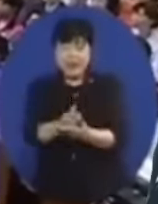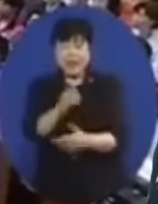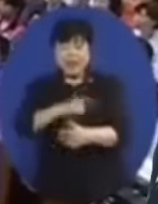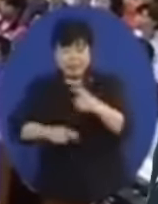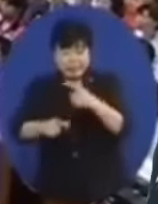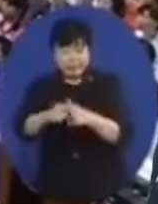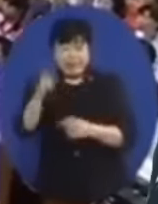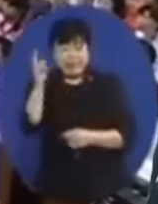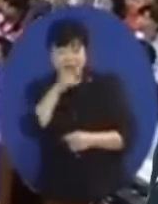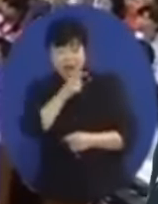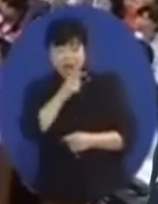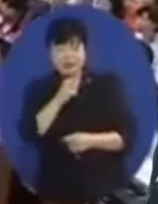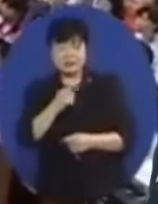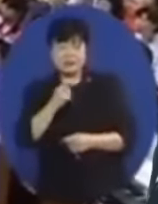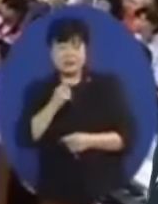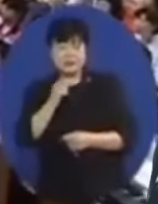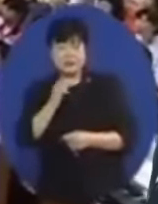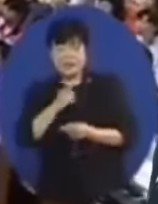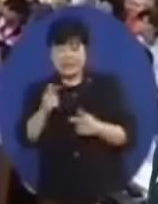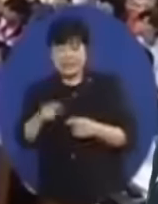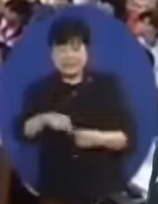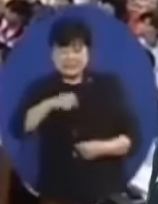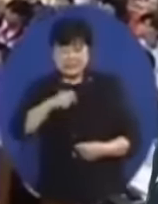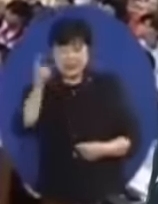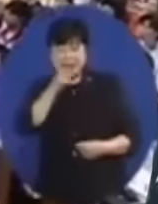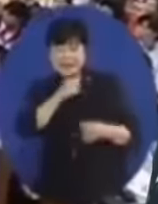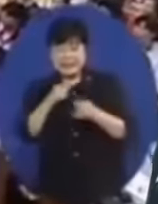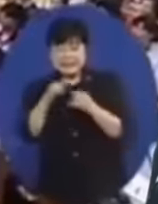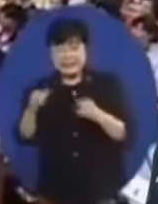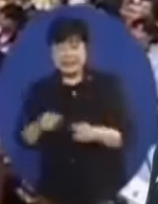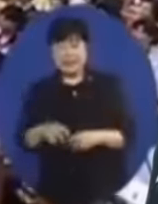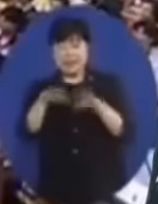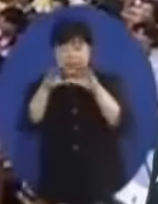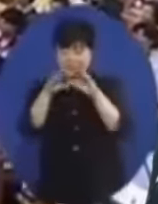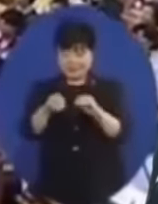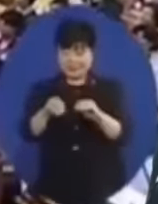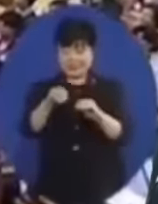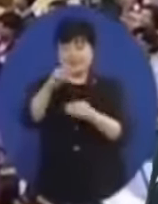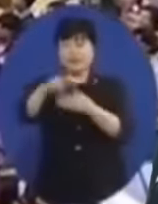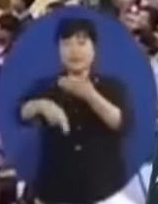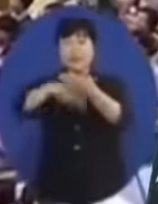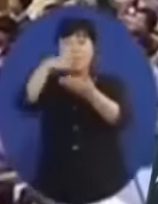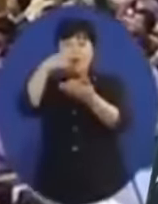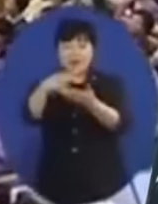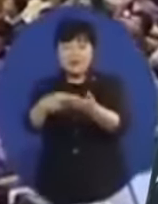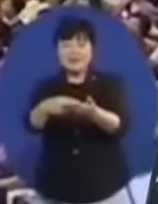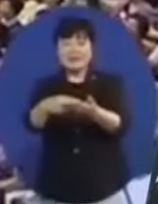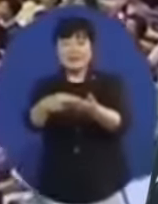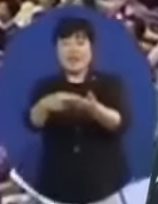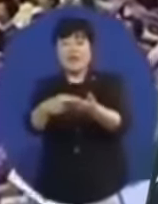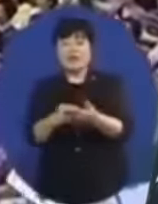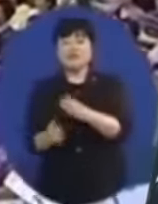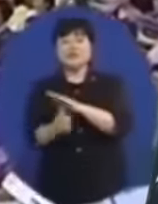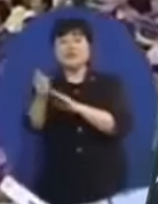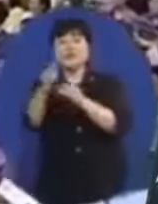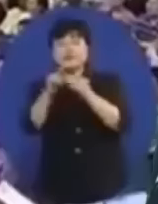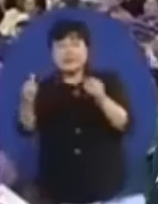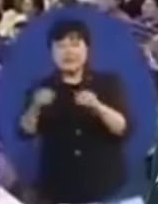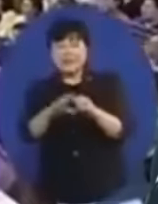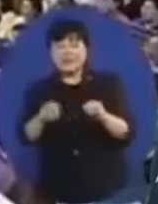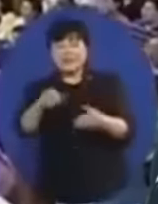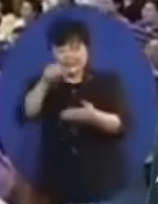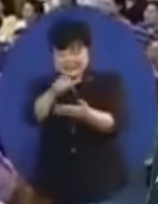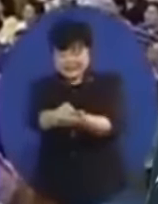말라. 오히려 악을 만들 뿐이라. 진실로 악을 행하는 자들은 끊어질 것이나 야훼를 소망하는